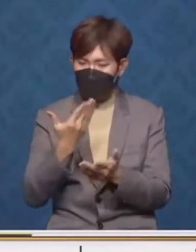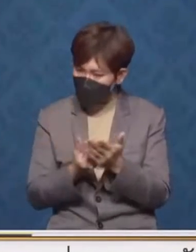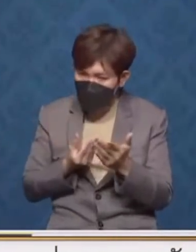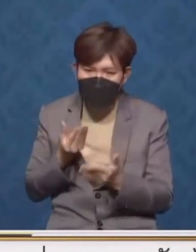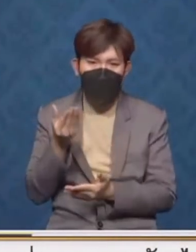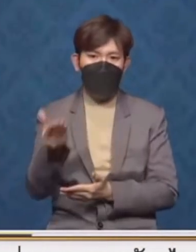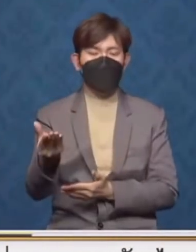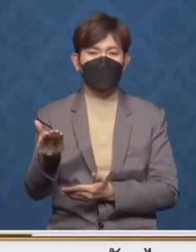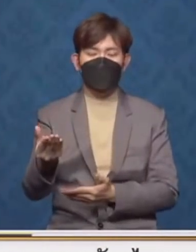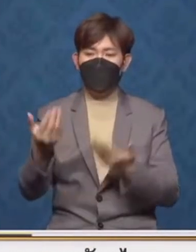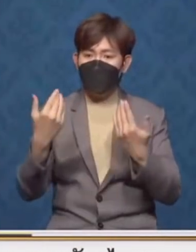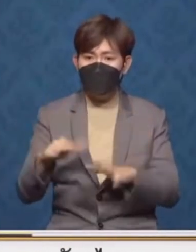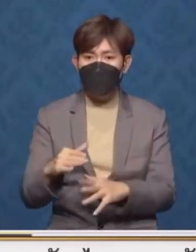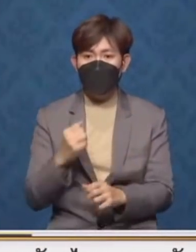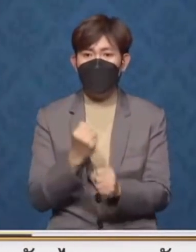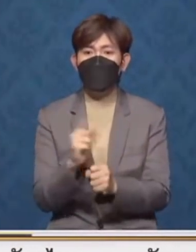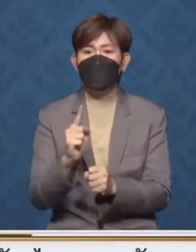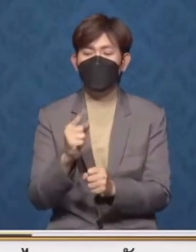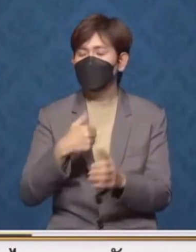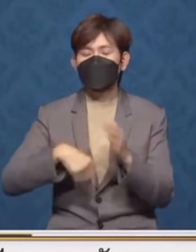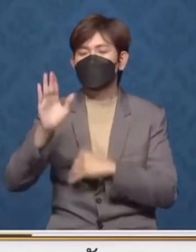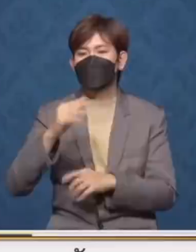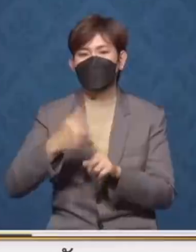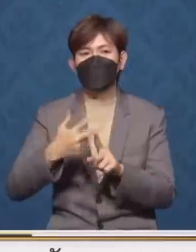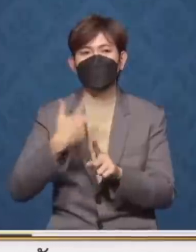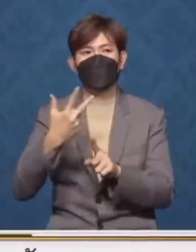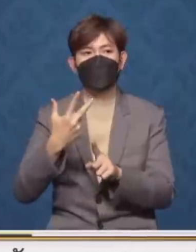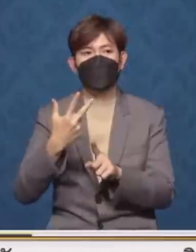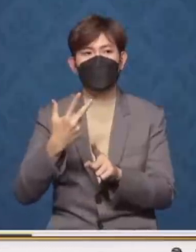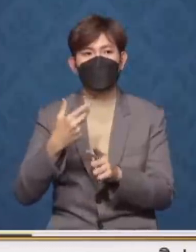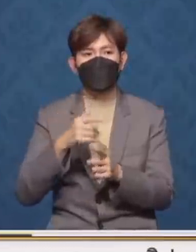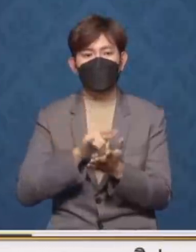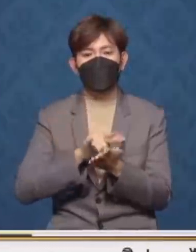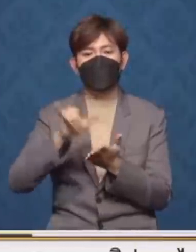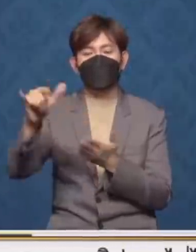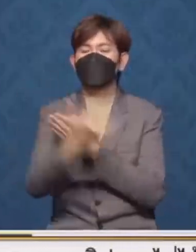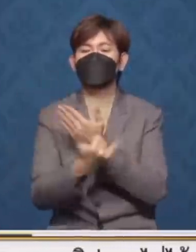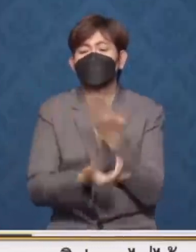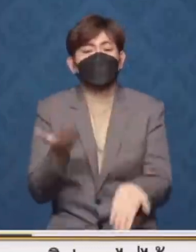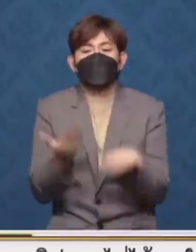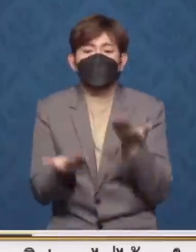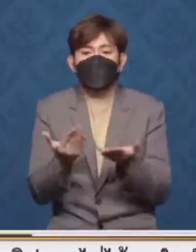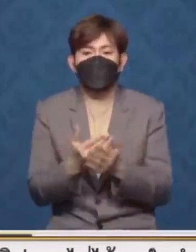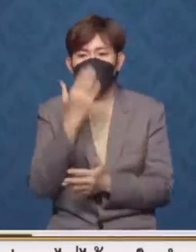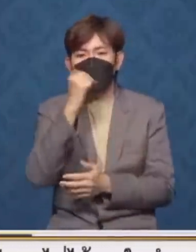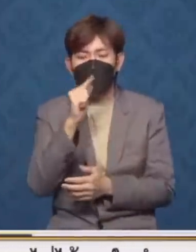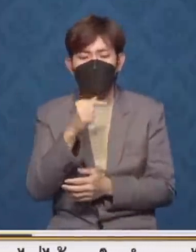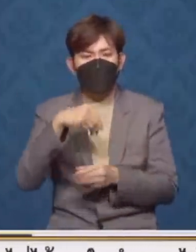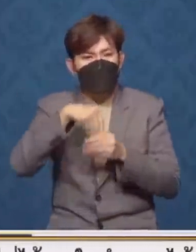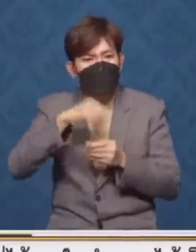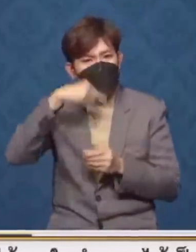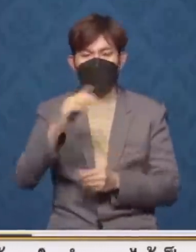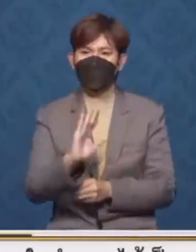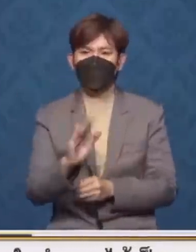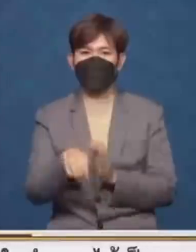และขอให้ท่านไปไหนก็ได้สักสามเดือนหายไปจากประเทศไทยได้ก็ยิ่งดีค่ะแล้วท่านจะรู้ว่าการหายไปของ